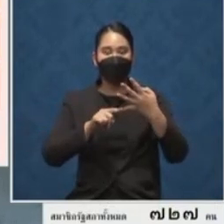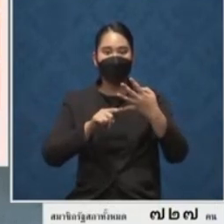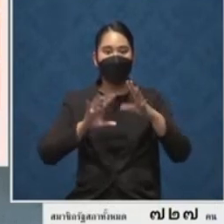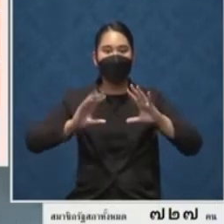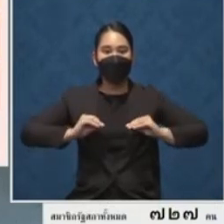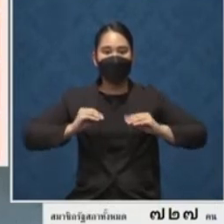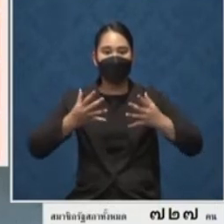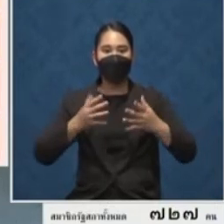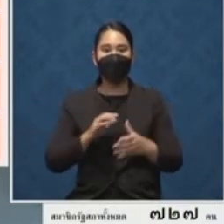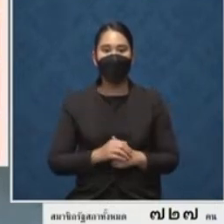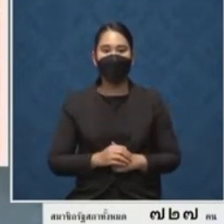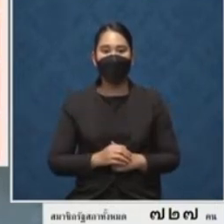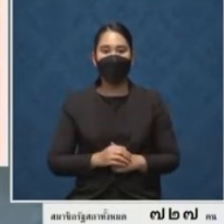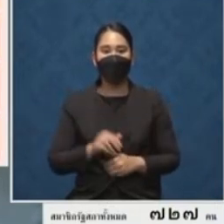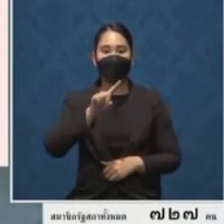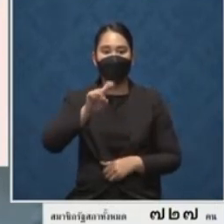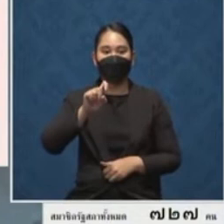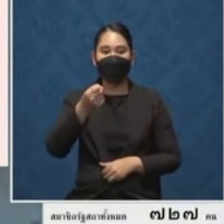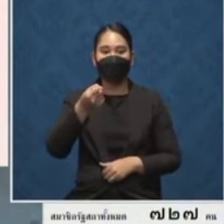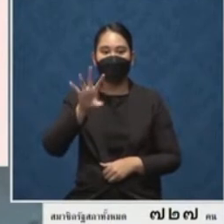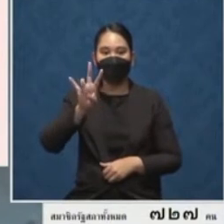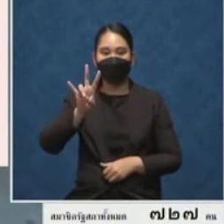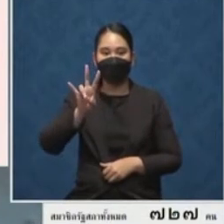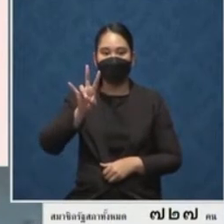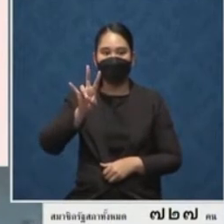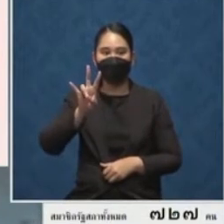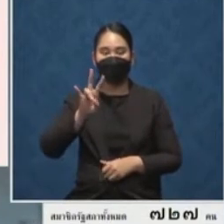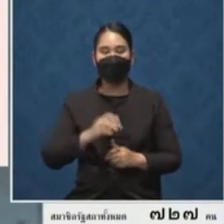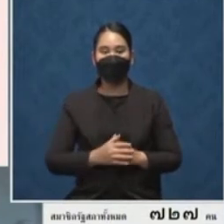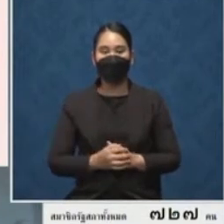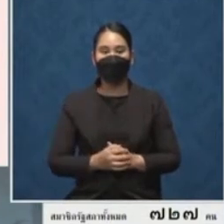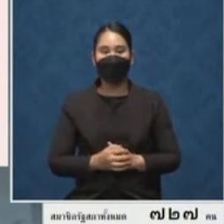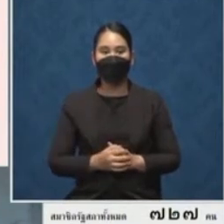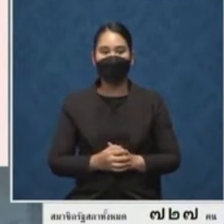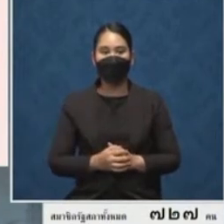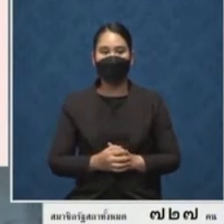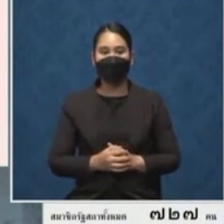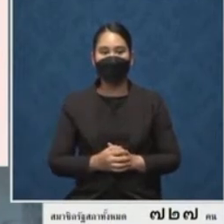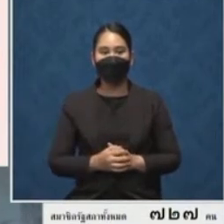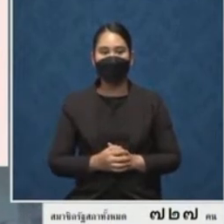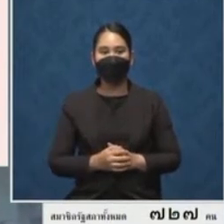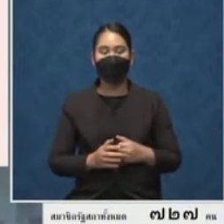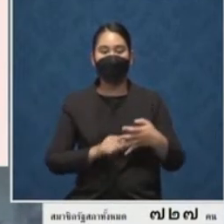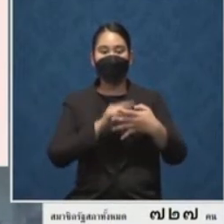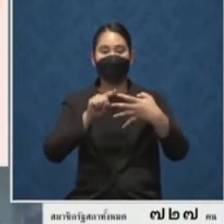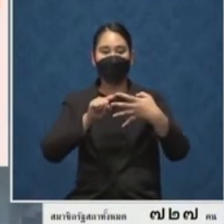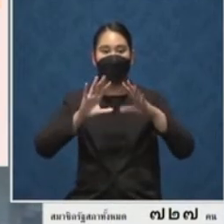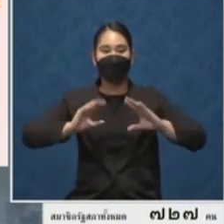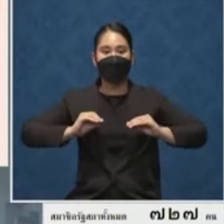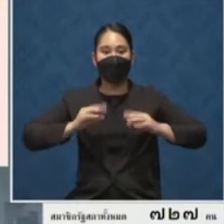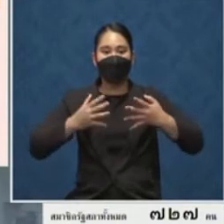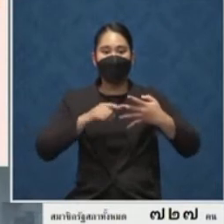ครับ 117นายชวนชูจันทร ์1ไม่รับหลักการ2